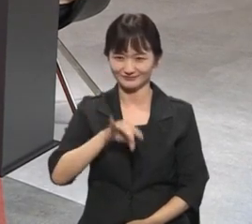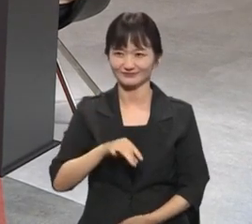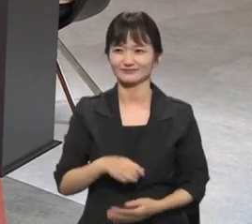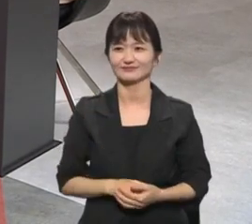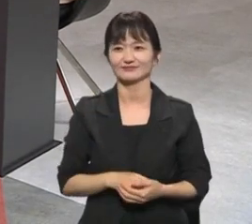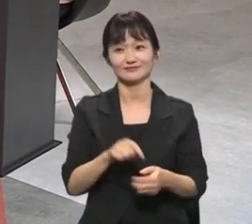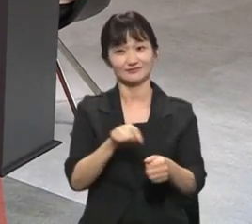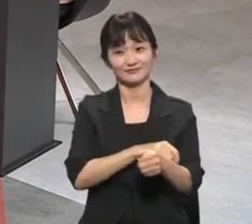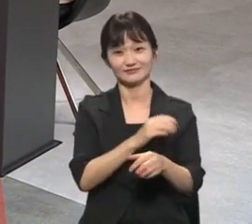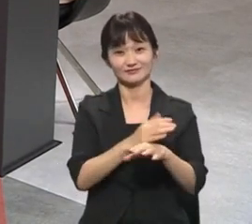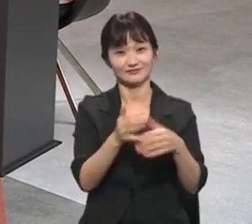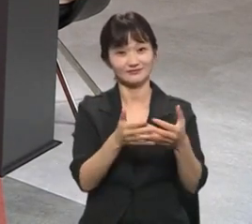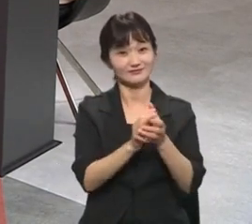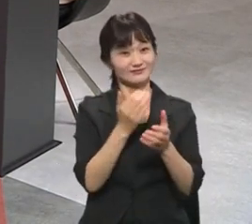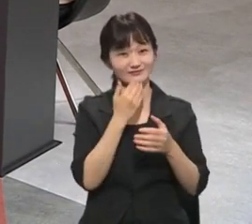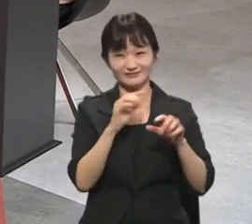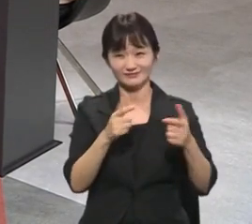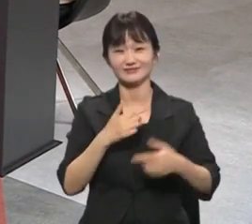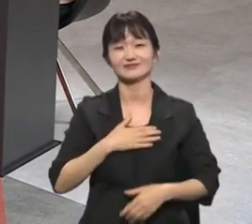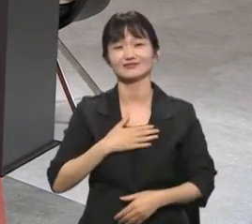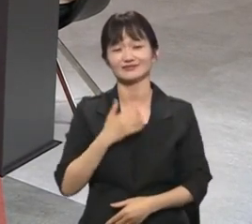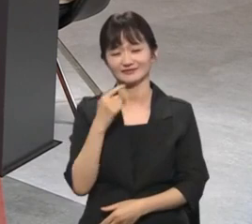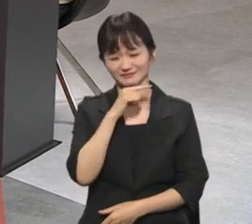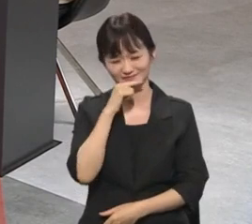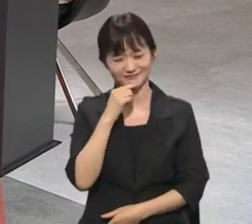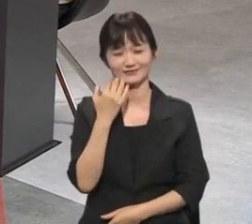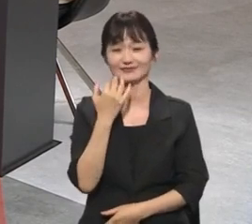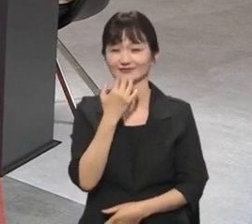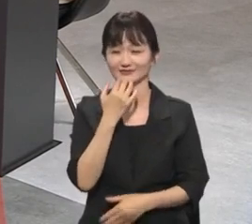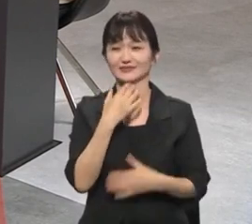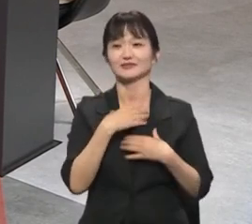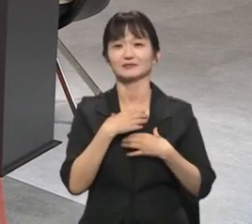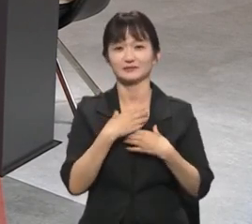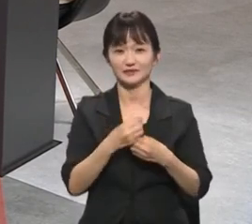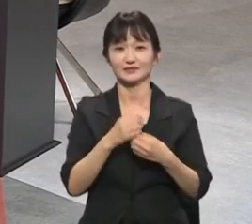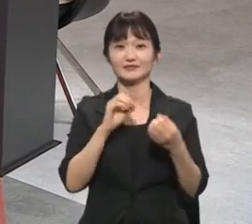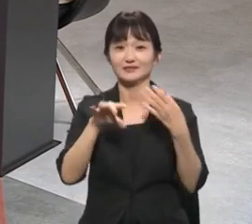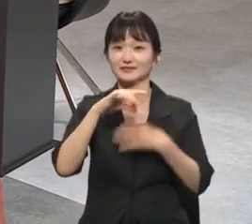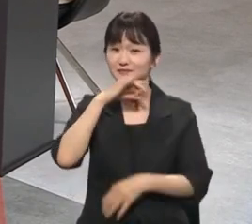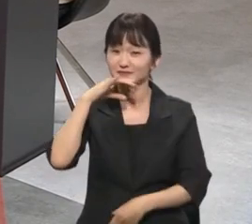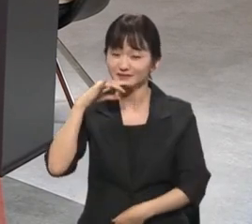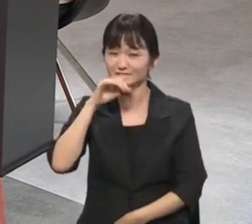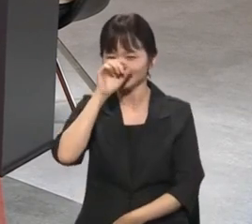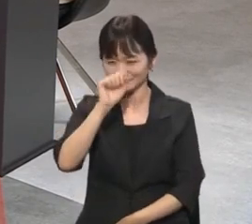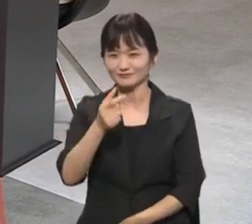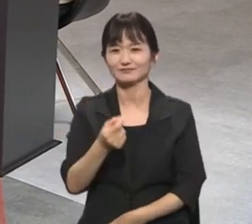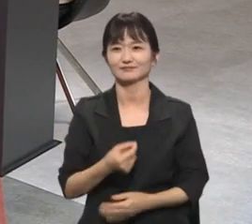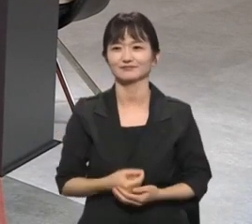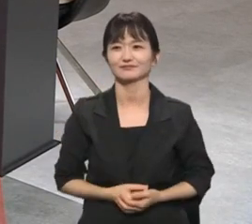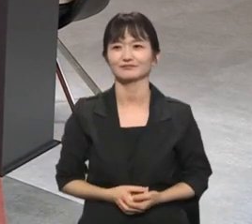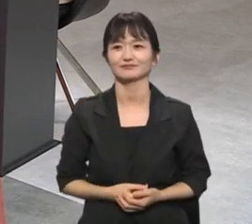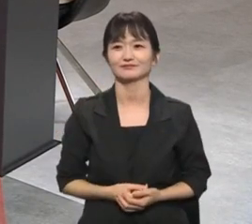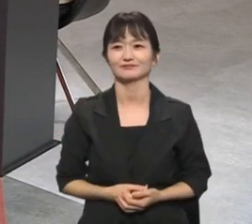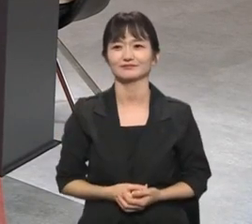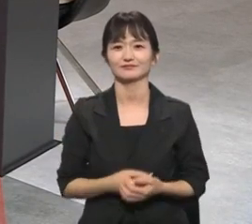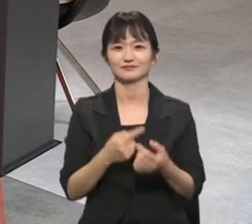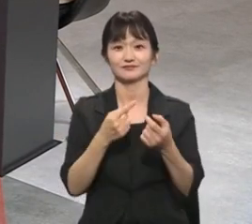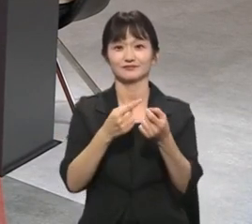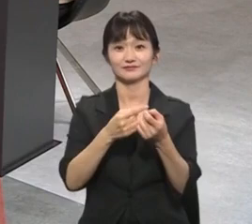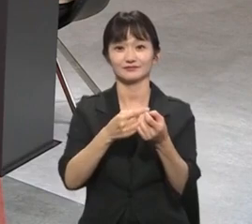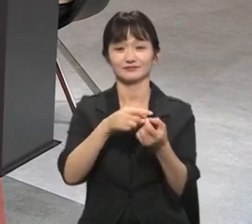정당 색깔은 아니에요 저도 그냥 빨간색이 편해가지고 핑크색이라고 해주시면 좋을 것 같습니다 알겠습니다 자 첫 번째